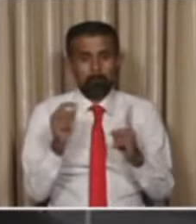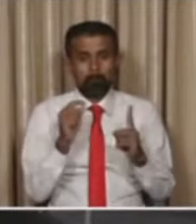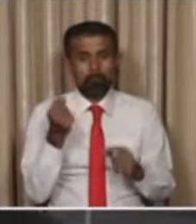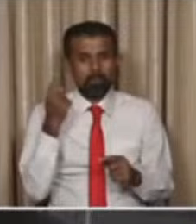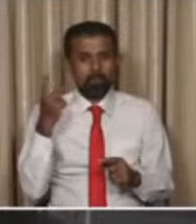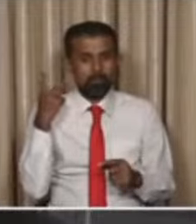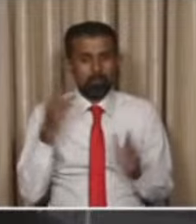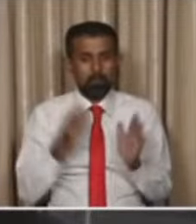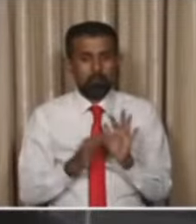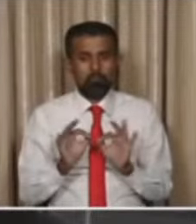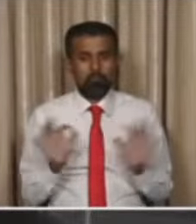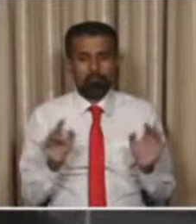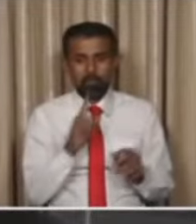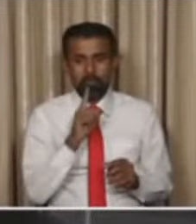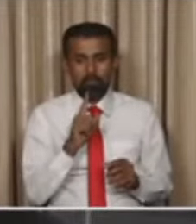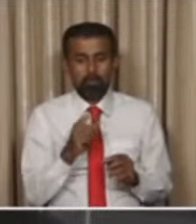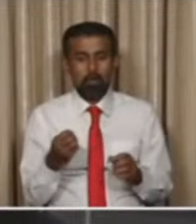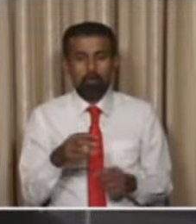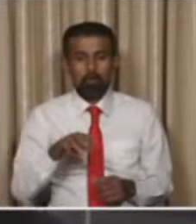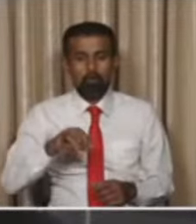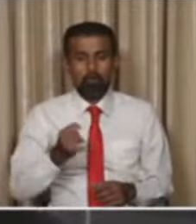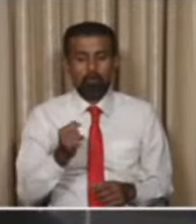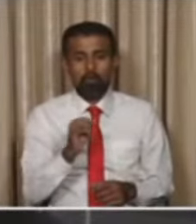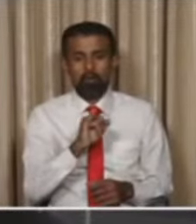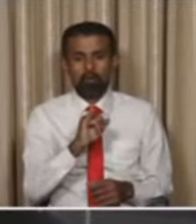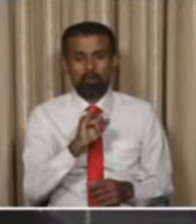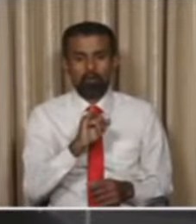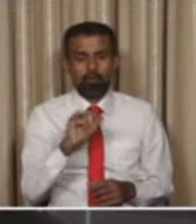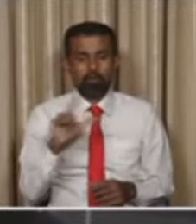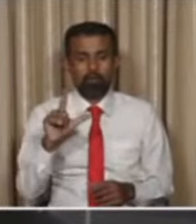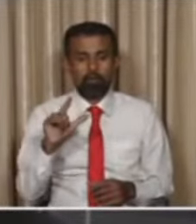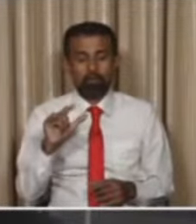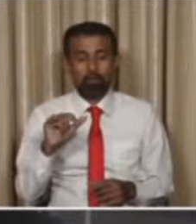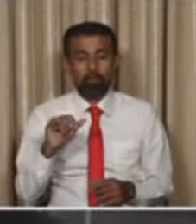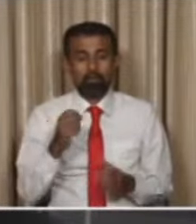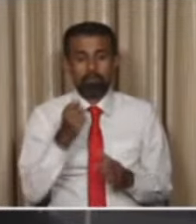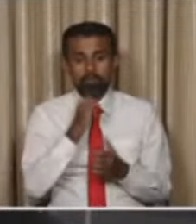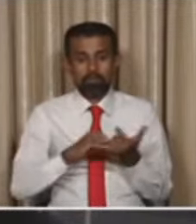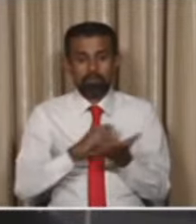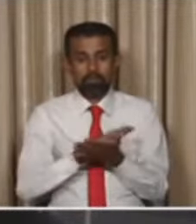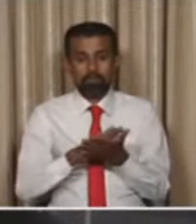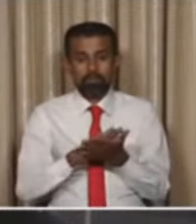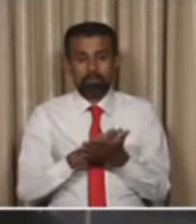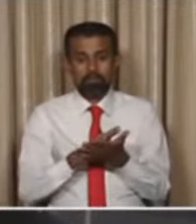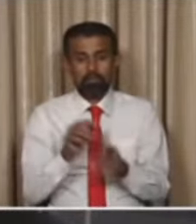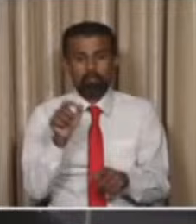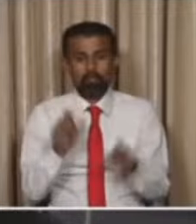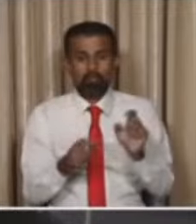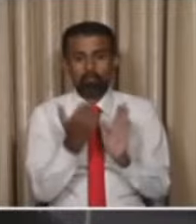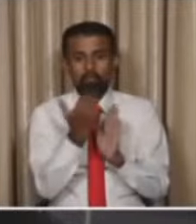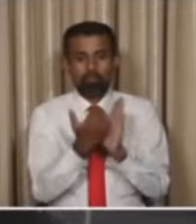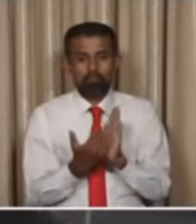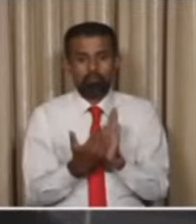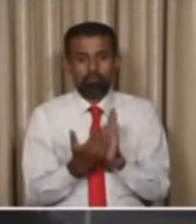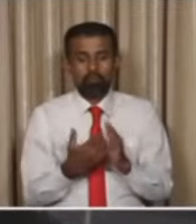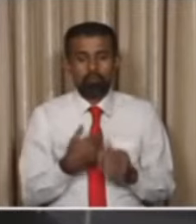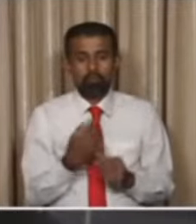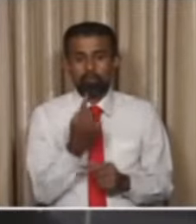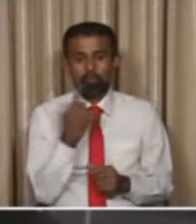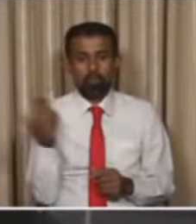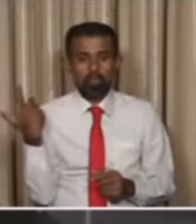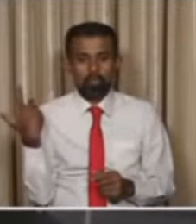මාධ්‍ය කිව්වා කාමර අංක 616 623 ශැංග්‍රිලා හෝටලේ හිටපු අයගේ විස්තර තාම දැනුවත් කරලා නැහැ කියලා.